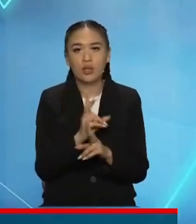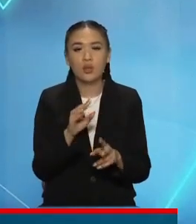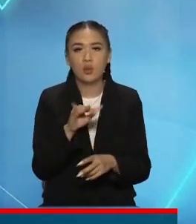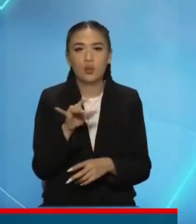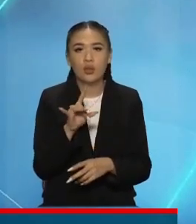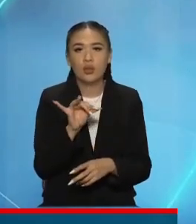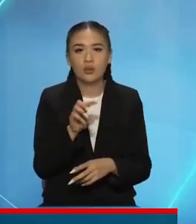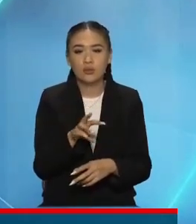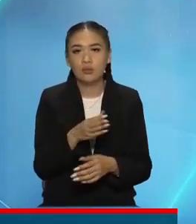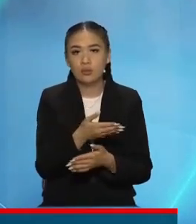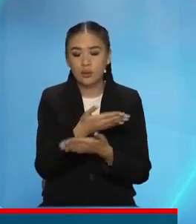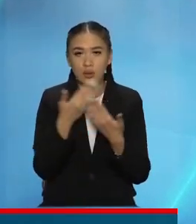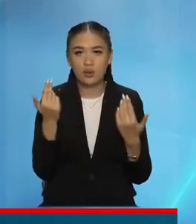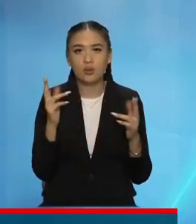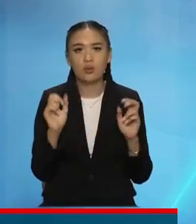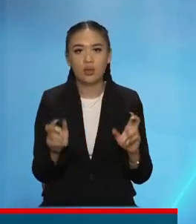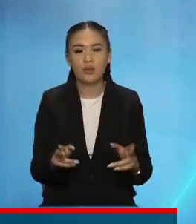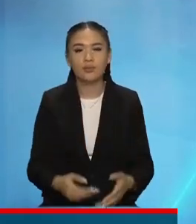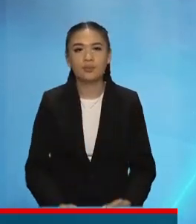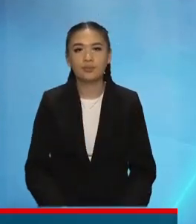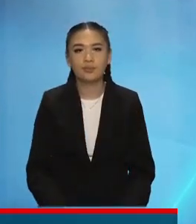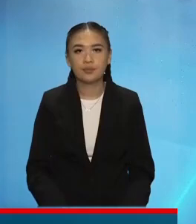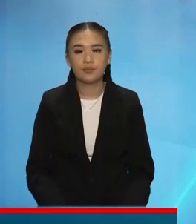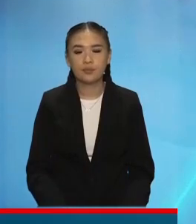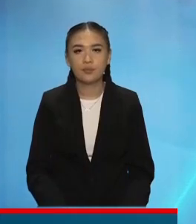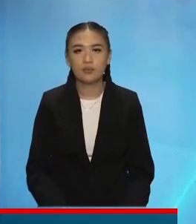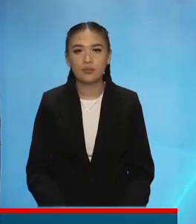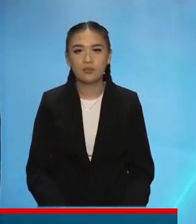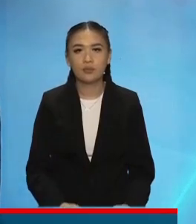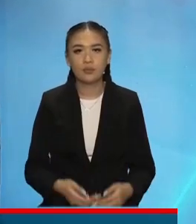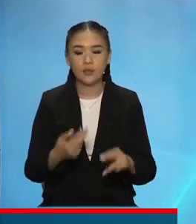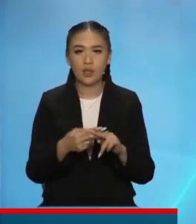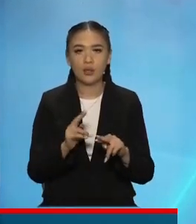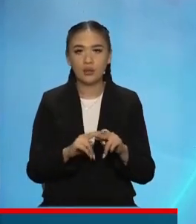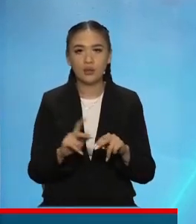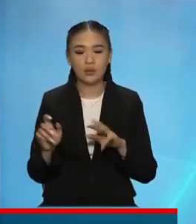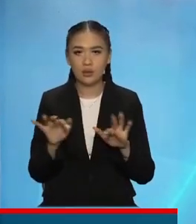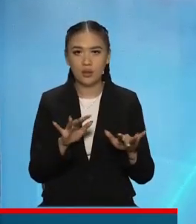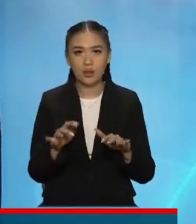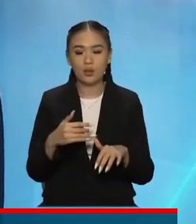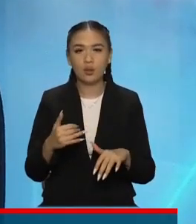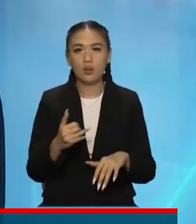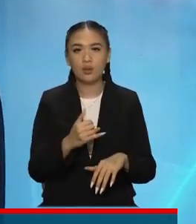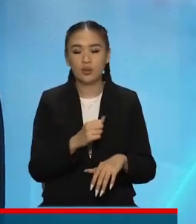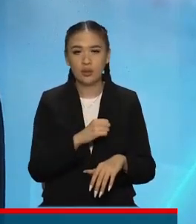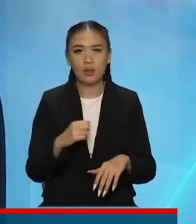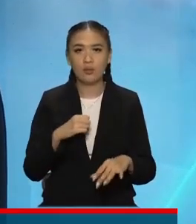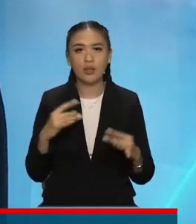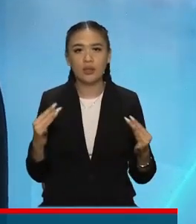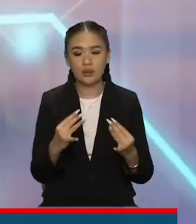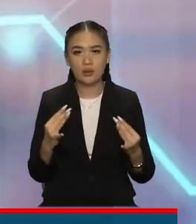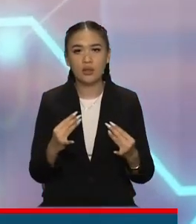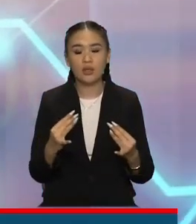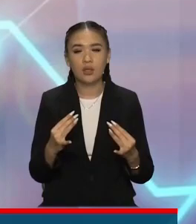туризммен ақ маңдайы шылқып отыр ғой. Бізде не кедергі? Бұл сала мен өзіме қызық енді. Мен